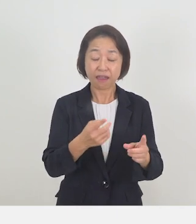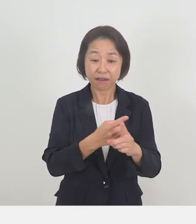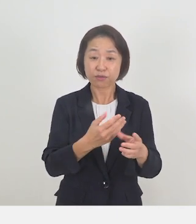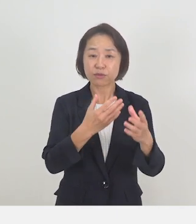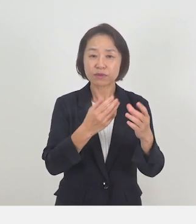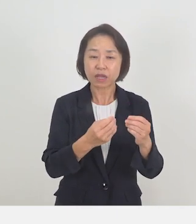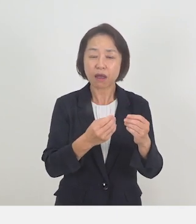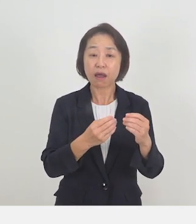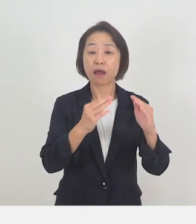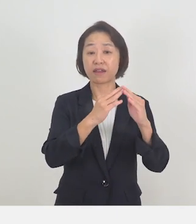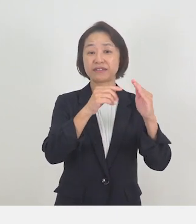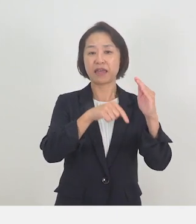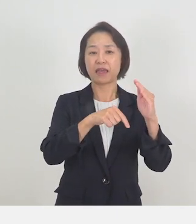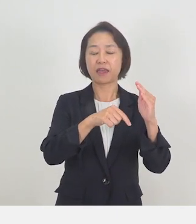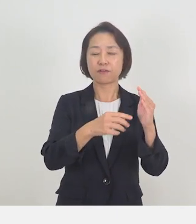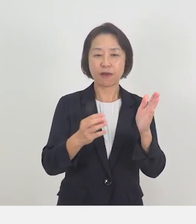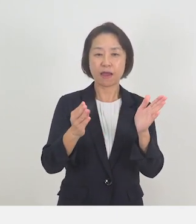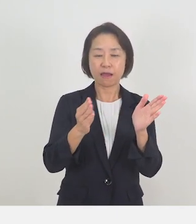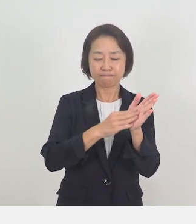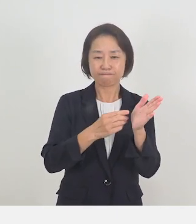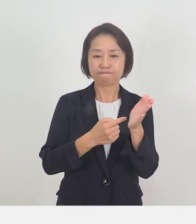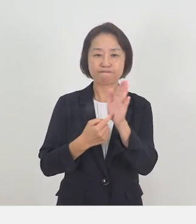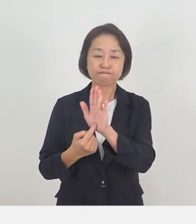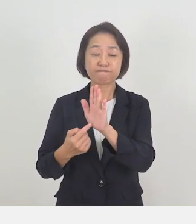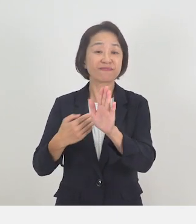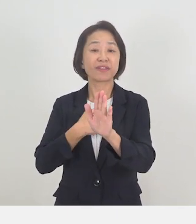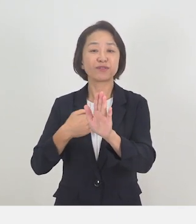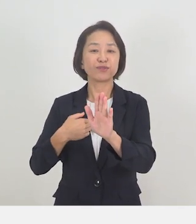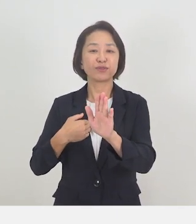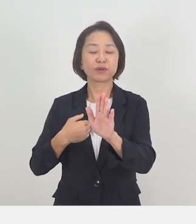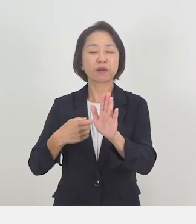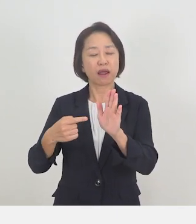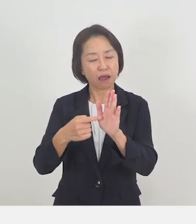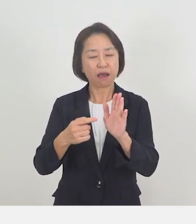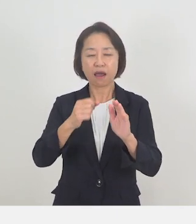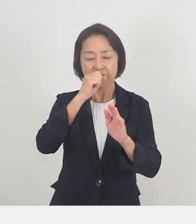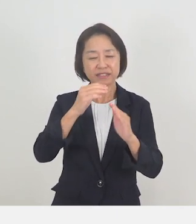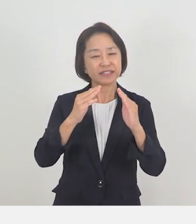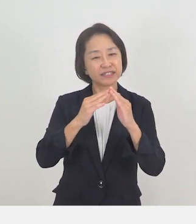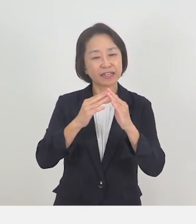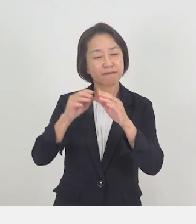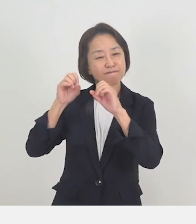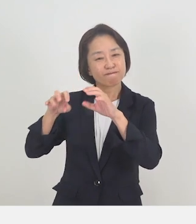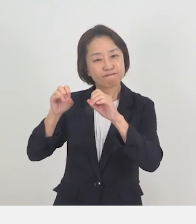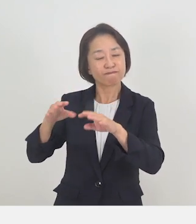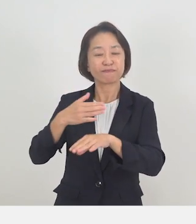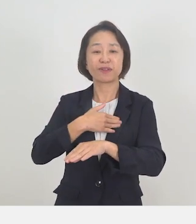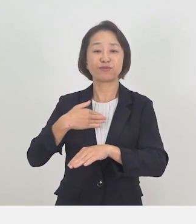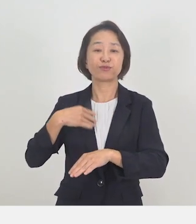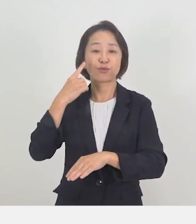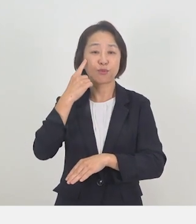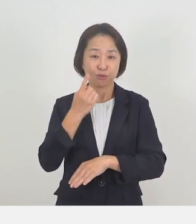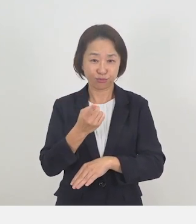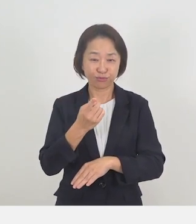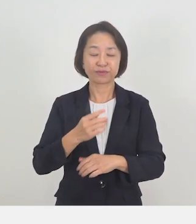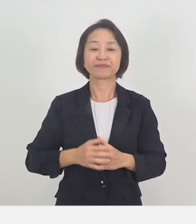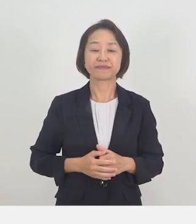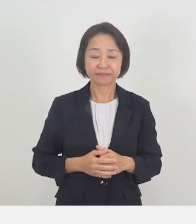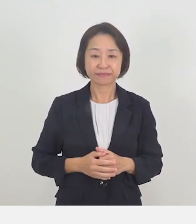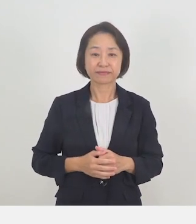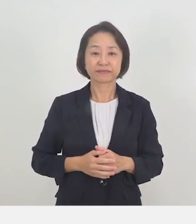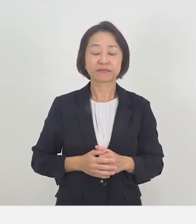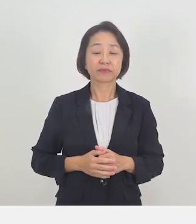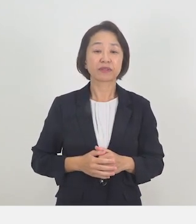住宅だということを表示できるため市場で差別化を図ることも可能になると思います以上省エネ